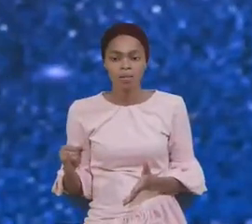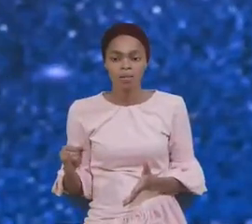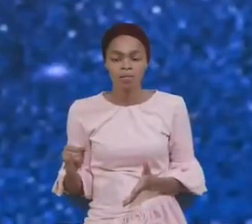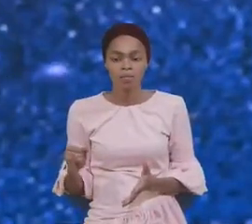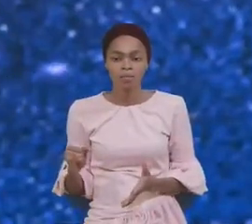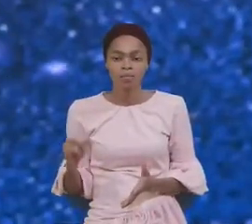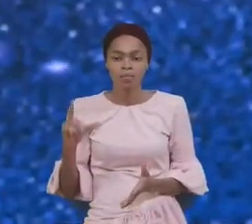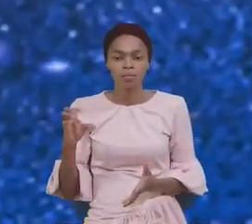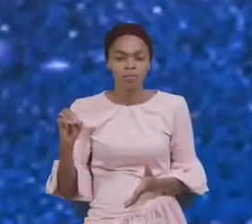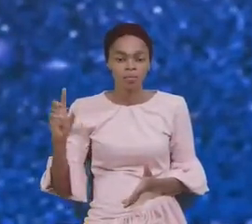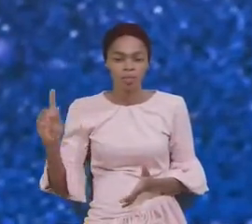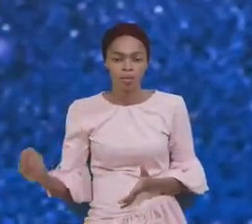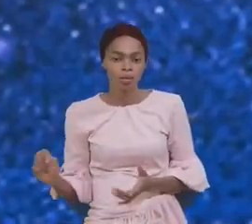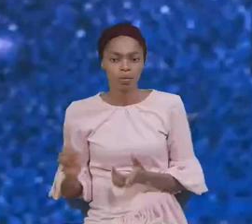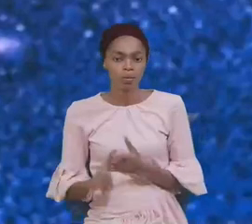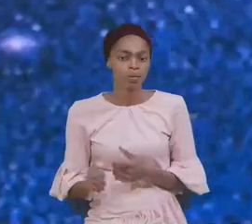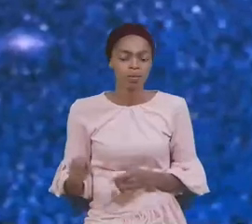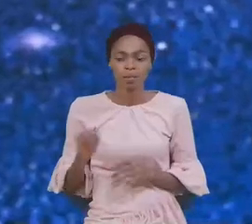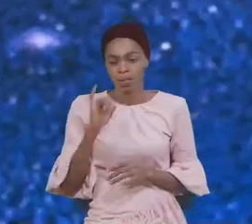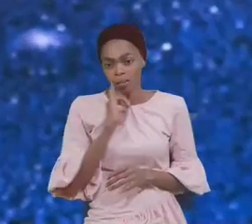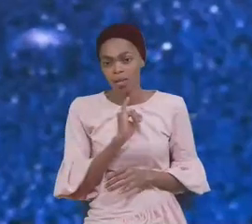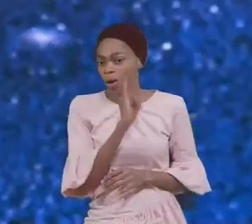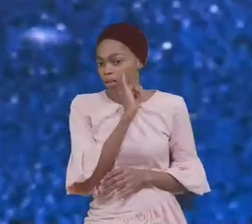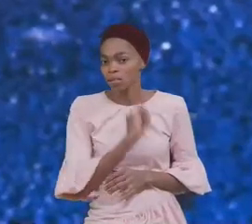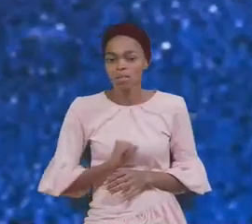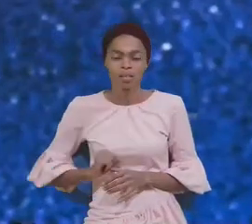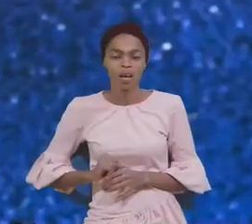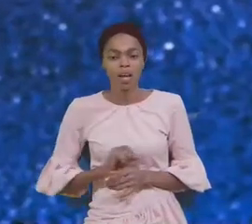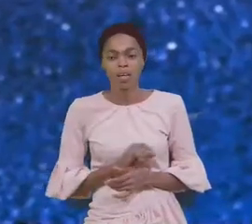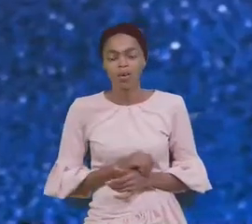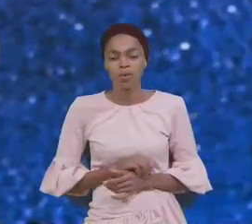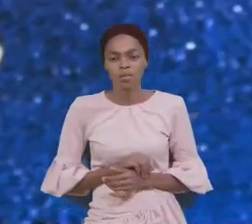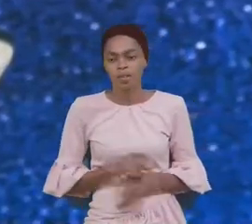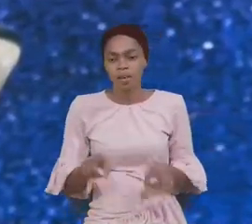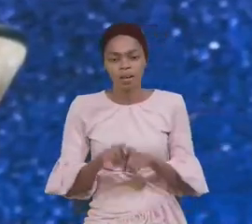Israël, comme je te l'ai prescrit.